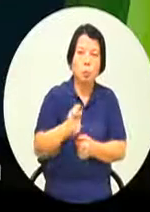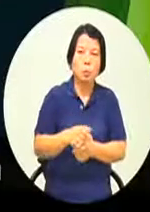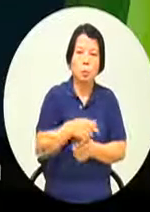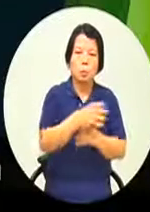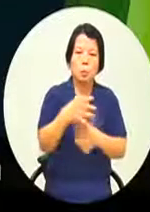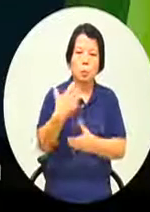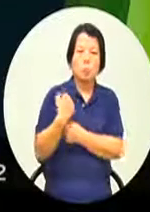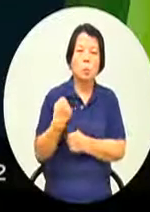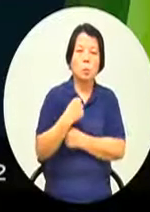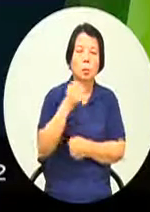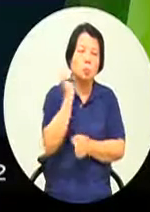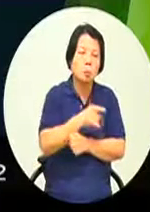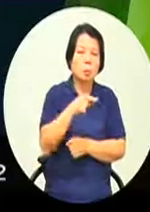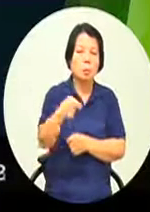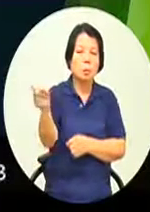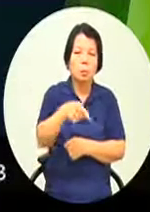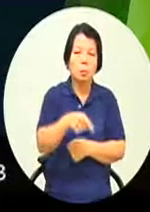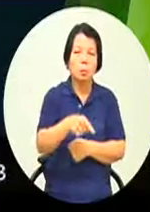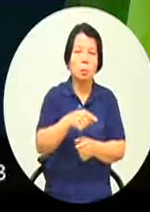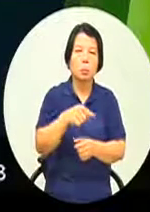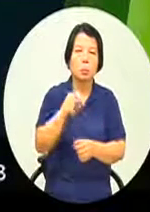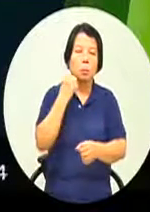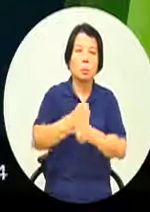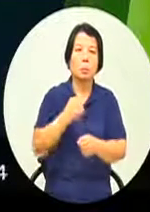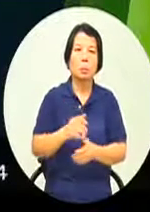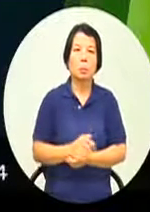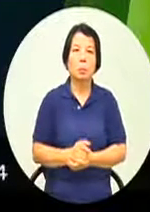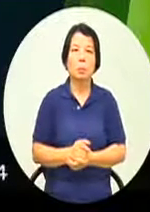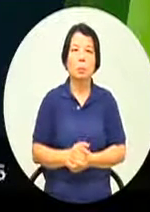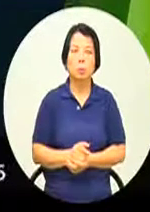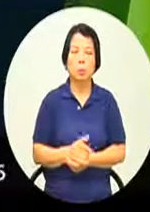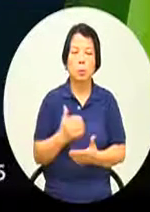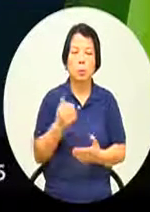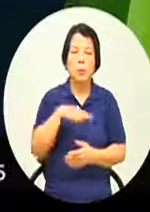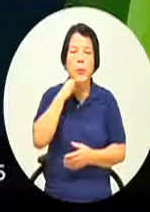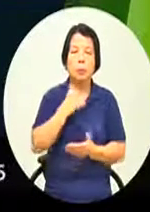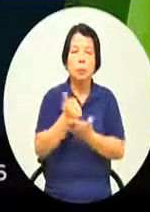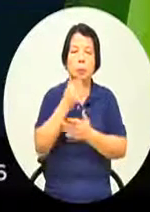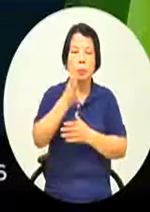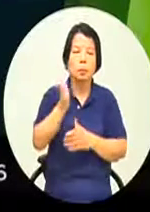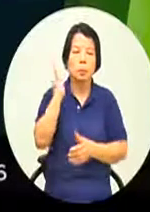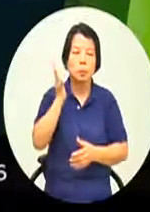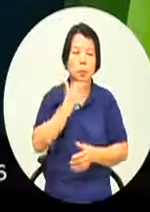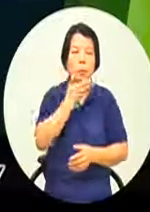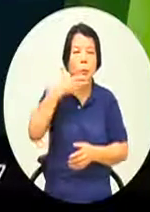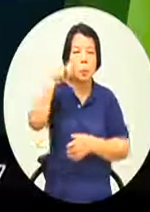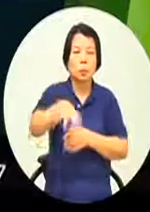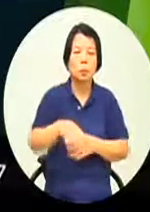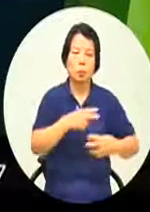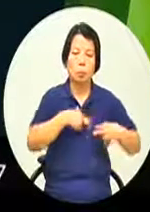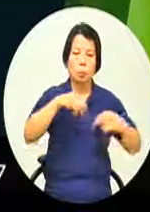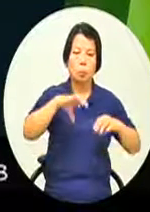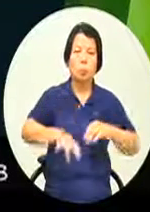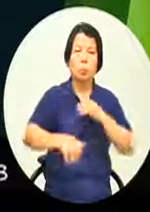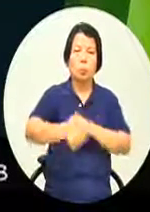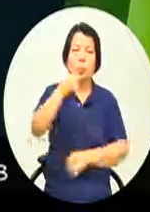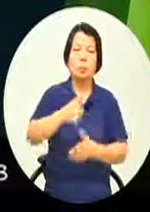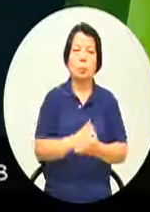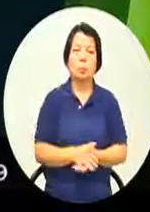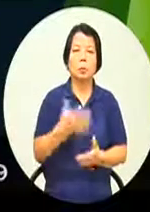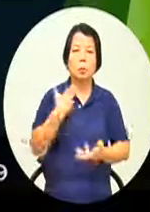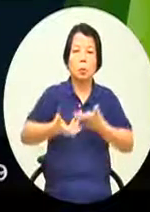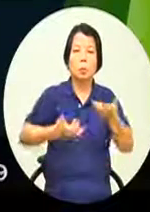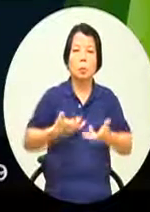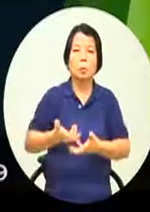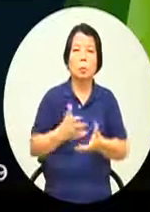们是不愿意来做的。那点出一个问题哈，我等一下请水利局长，蔡局长，我请问你业管的副市